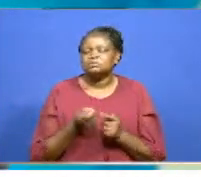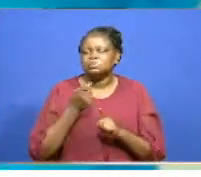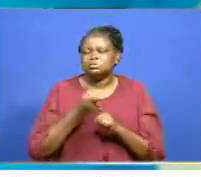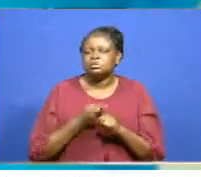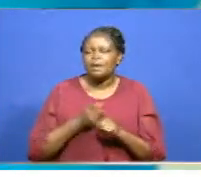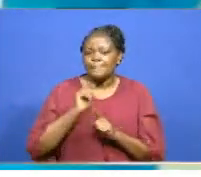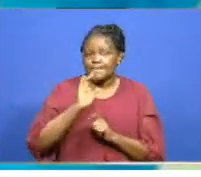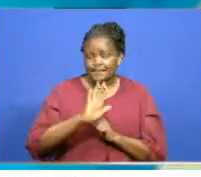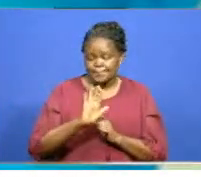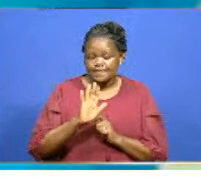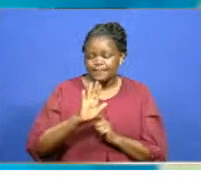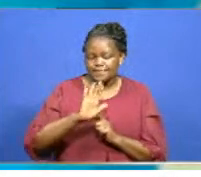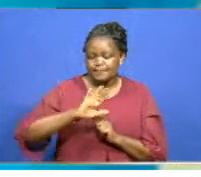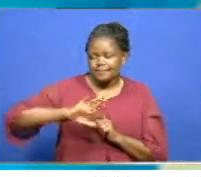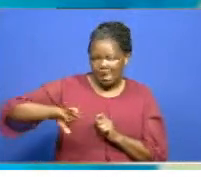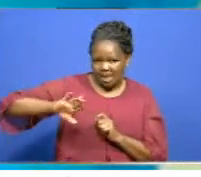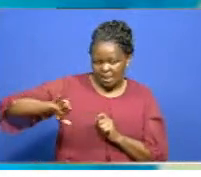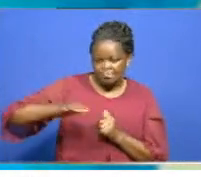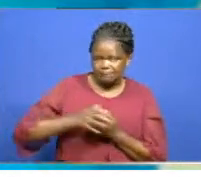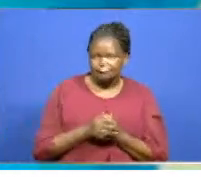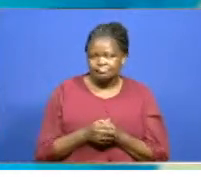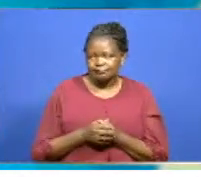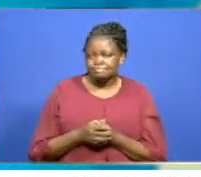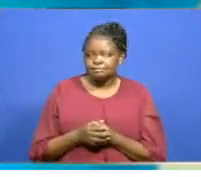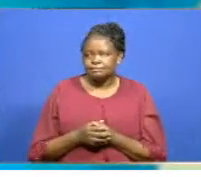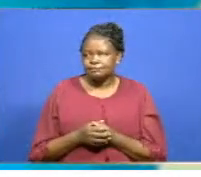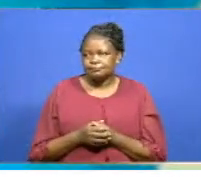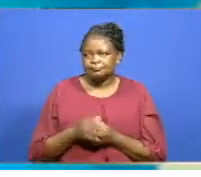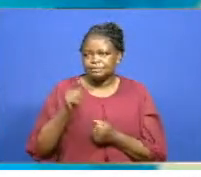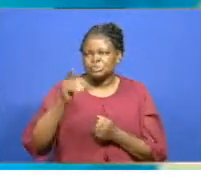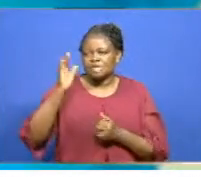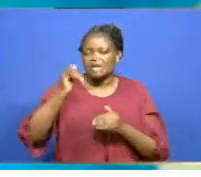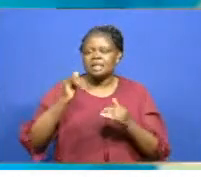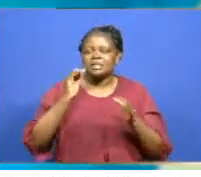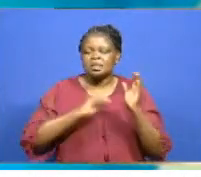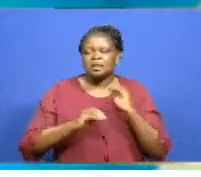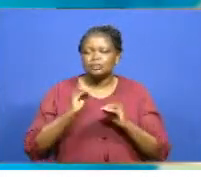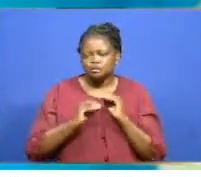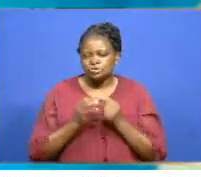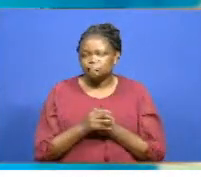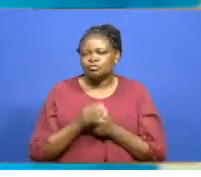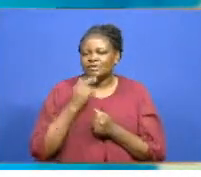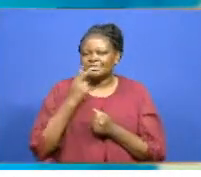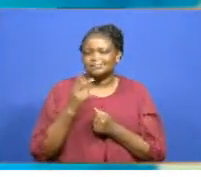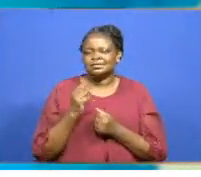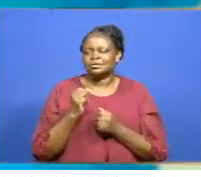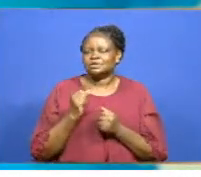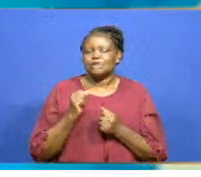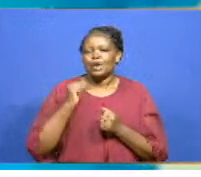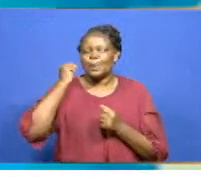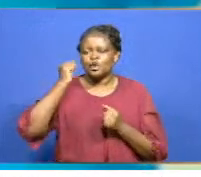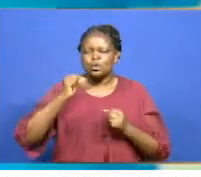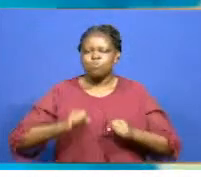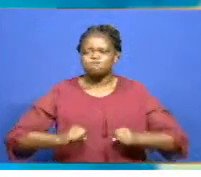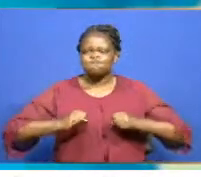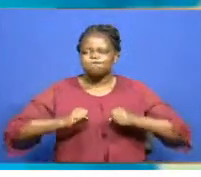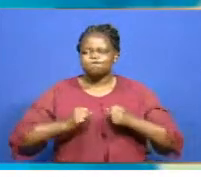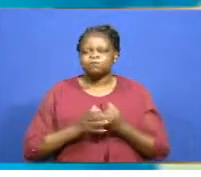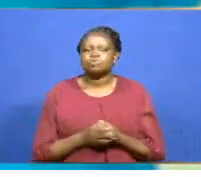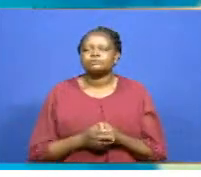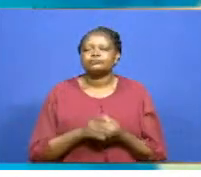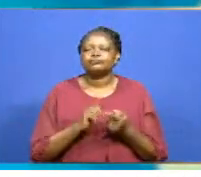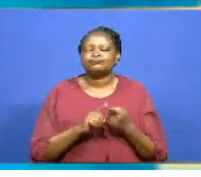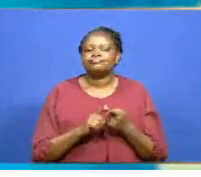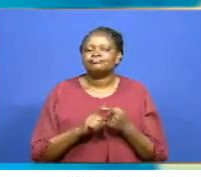ambao walitoweka. Na katika chaguzi hizi ndogo tumeona ubabe wa kisiasa ukidhihirika. Tumeona kinara